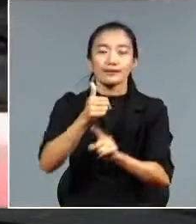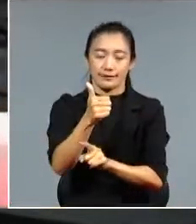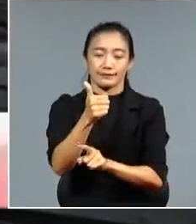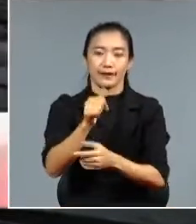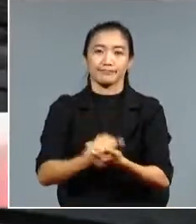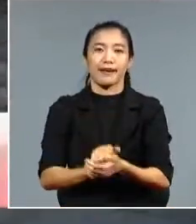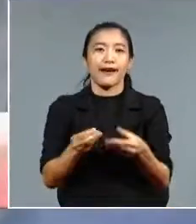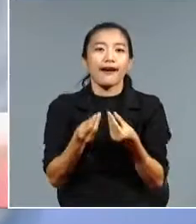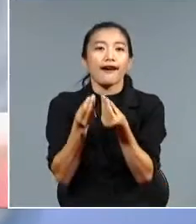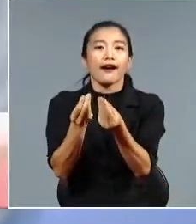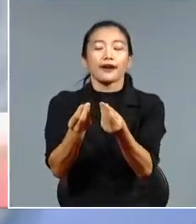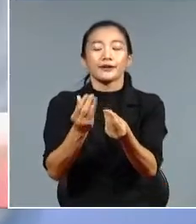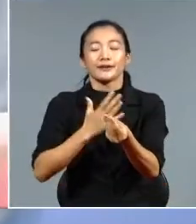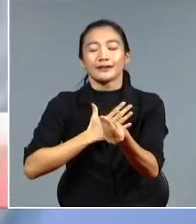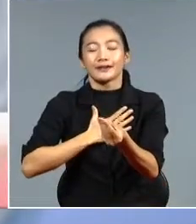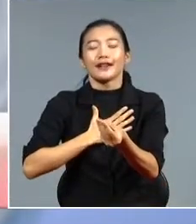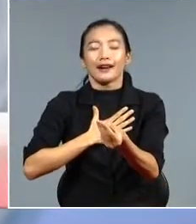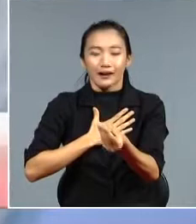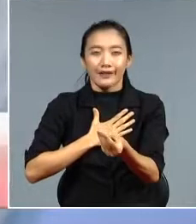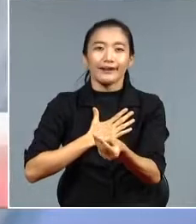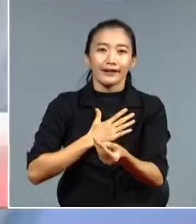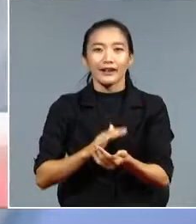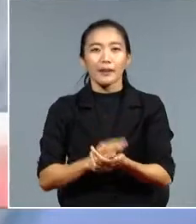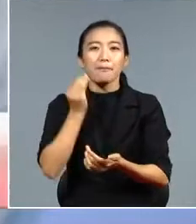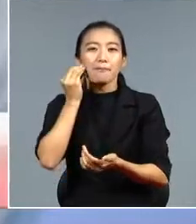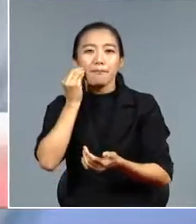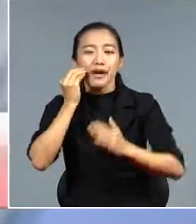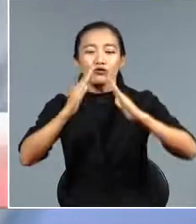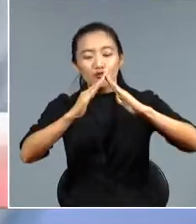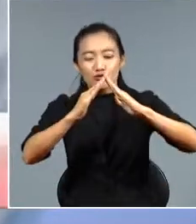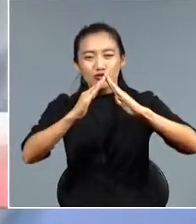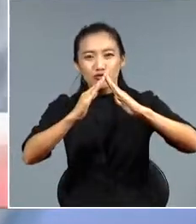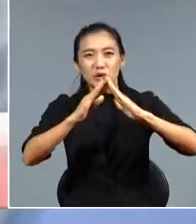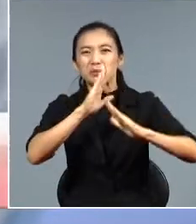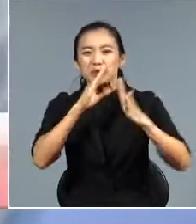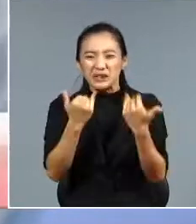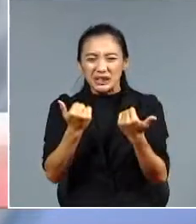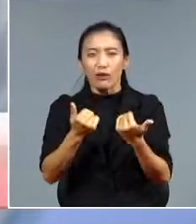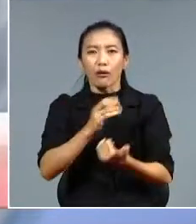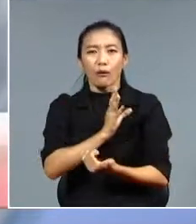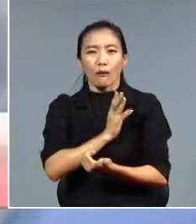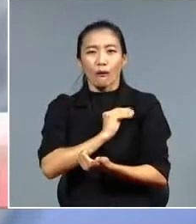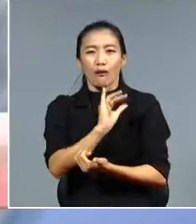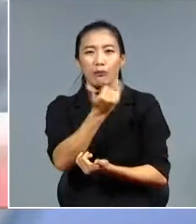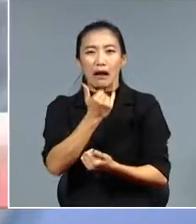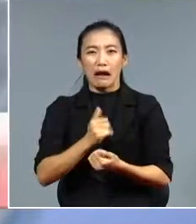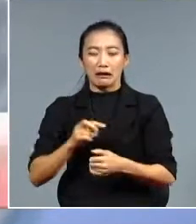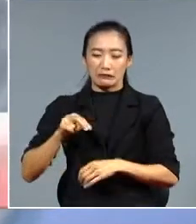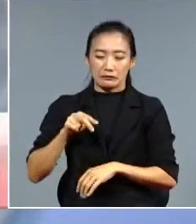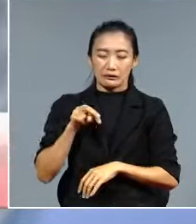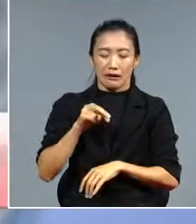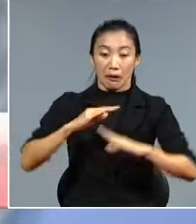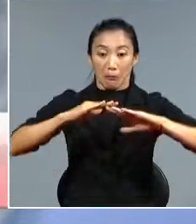ให้แกได้เหมือนแบบมีที่ที่อยู่โดยที่ไม่ได้เดินแล้วผุบลงไปหรือถล่มลงมา ค่ะ